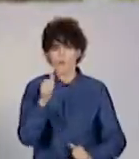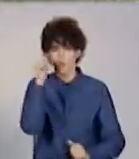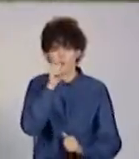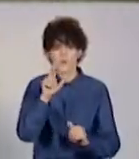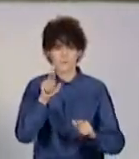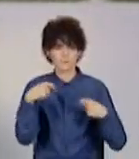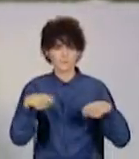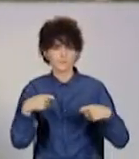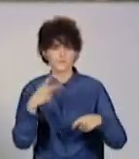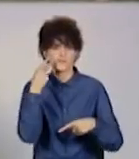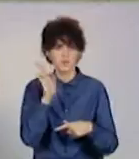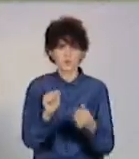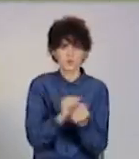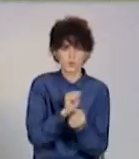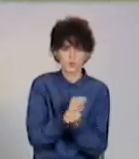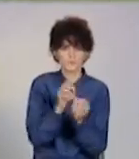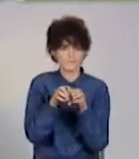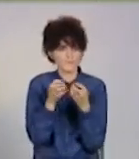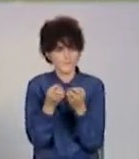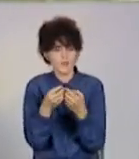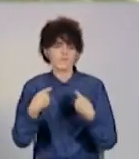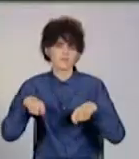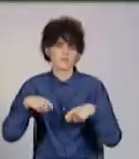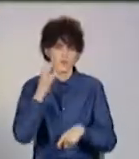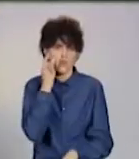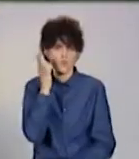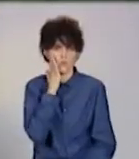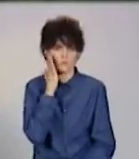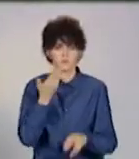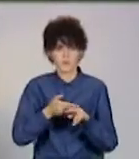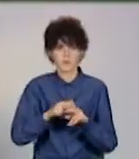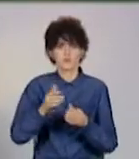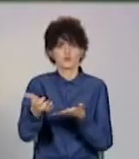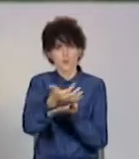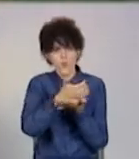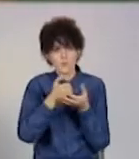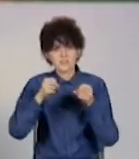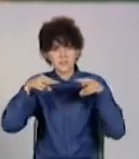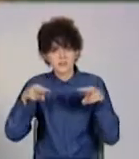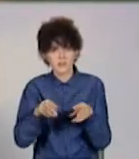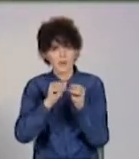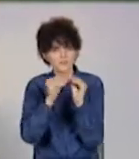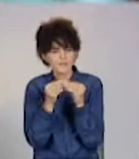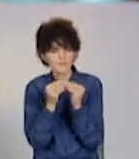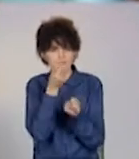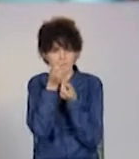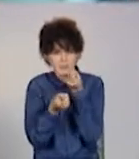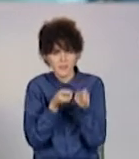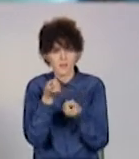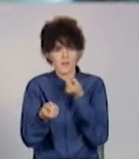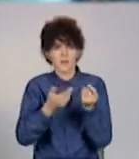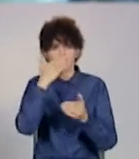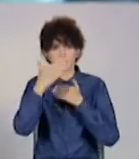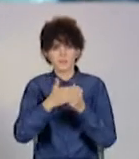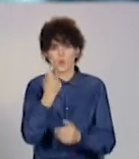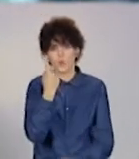більше, сушить і лущить ядра. Оце ж таке і ценіться, отак, отак як зараз. Я кусочки не беру, де було. За кіло